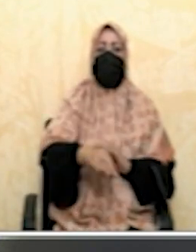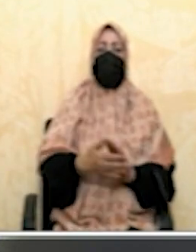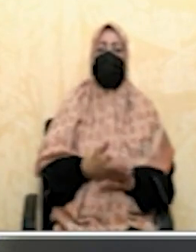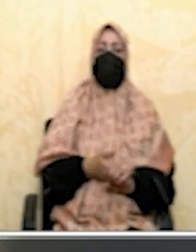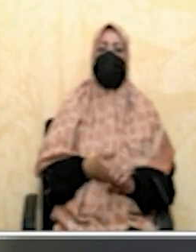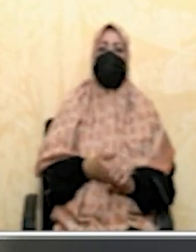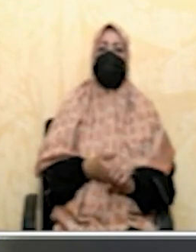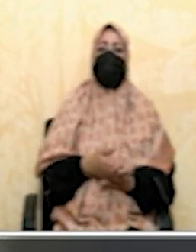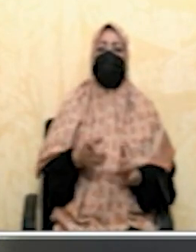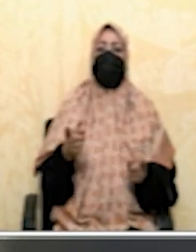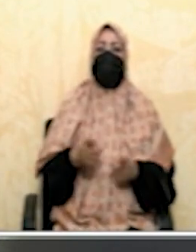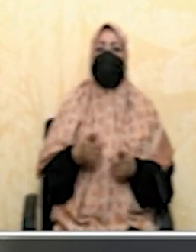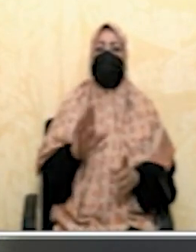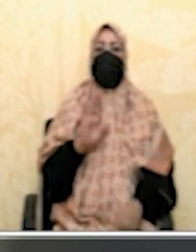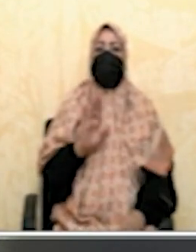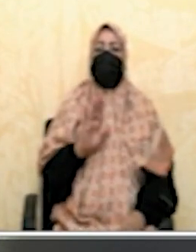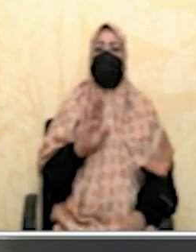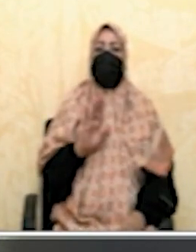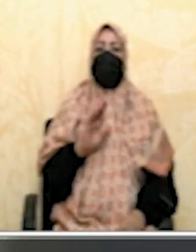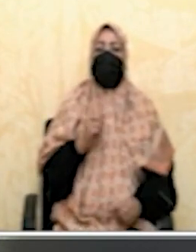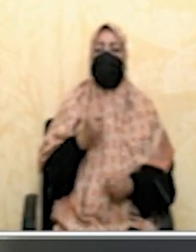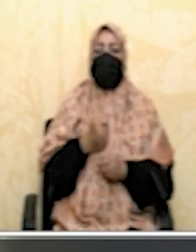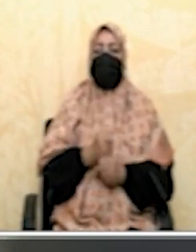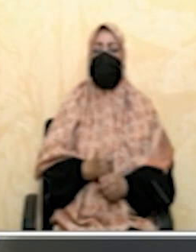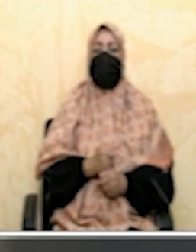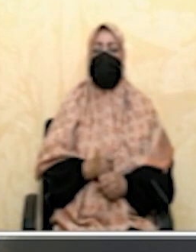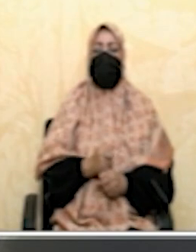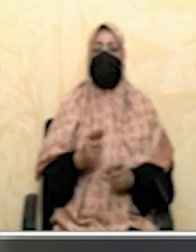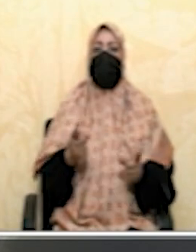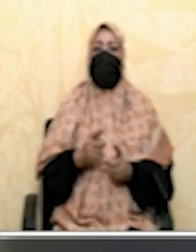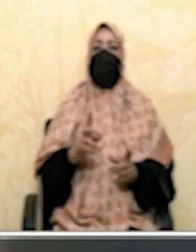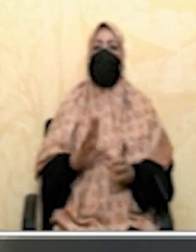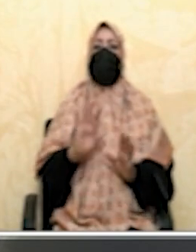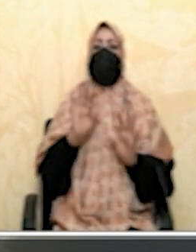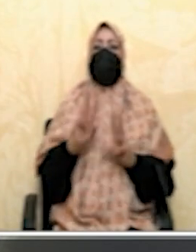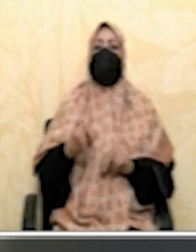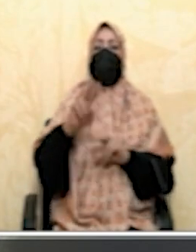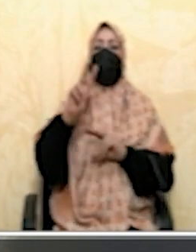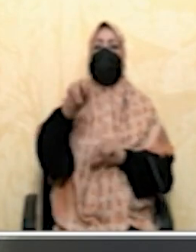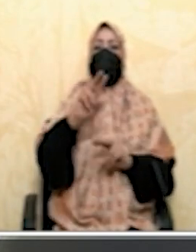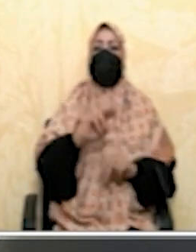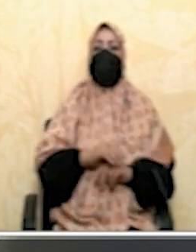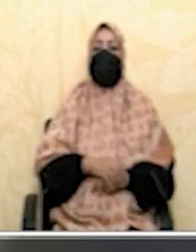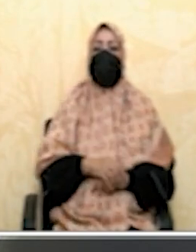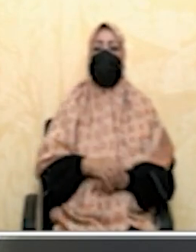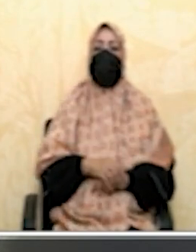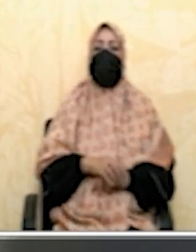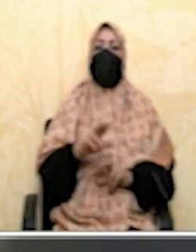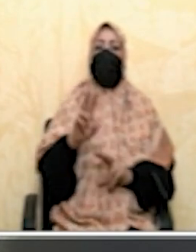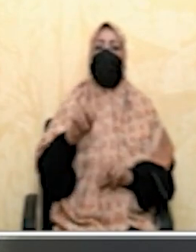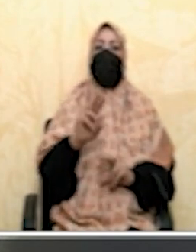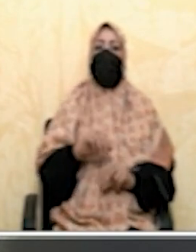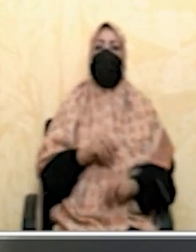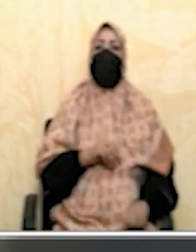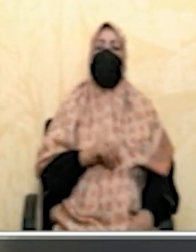القصريه تقضى سفريه السفريه تقضى سفريه والصلاه الحضريه تقضى حضريه مثلا العصر ادركني